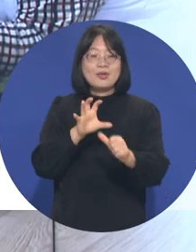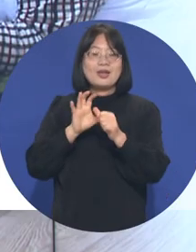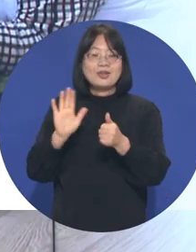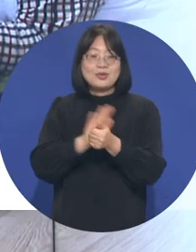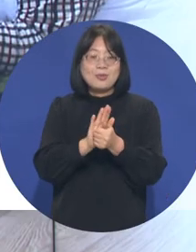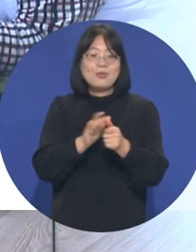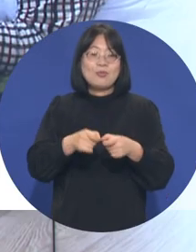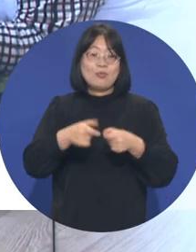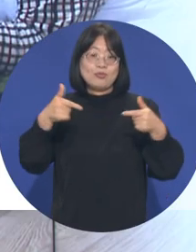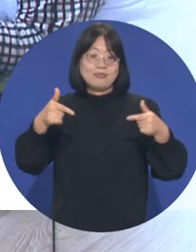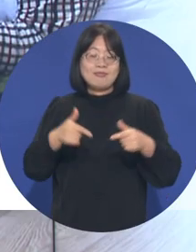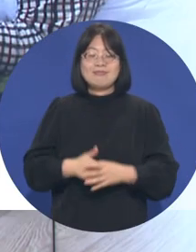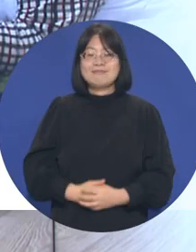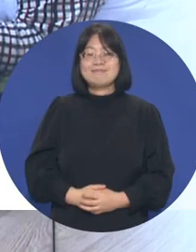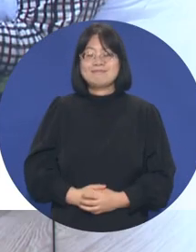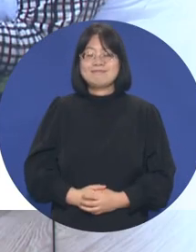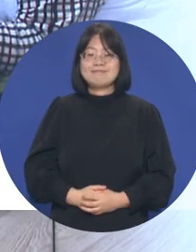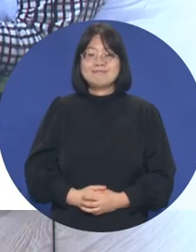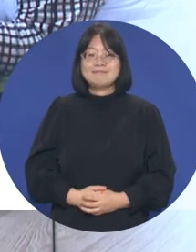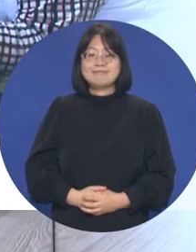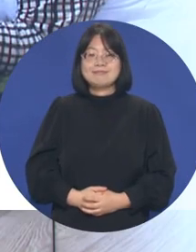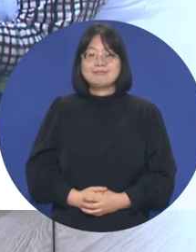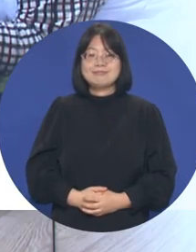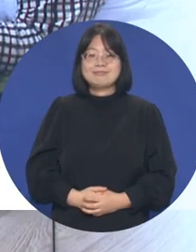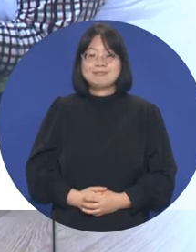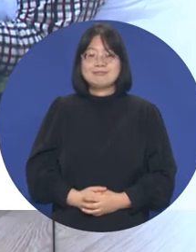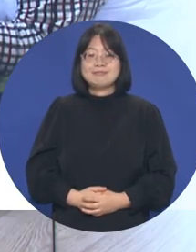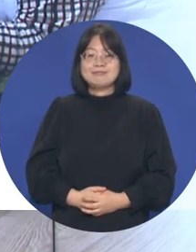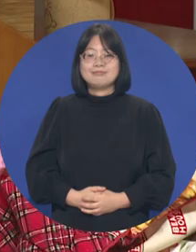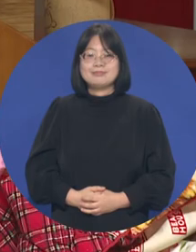있습니다. 자세한 내용 이슬비 기자가 취재했습니다.